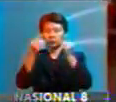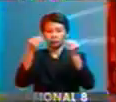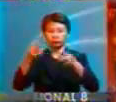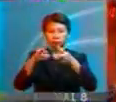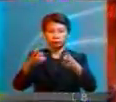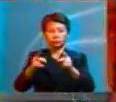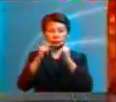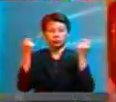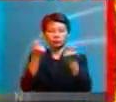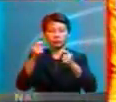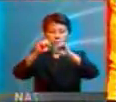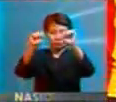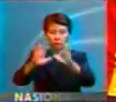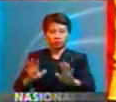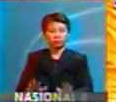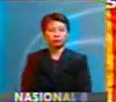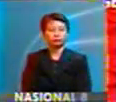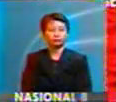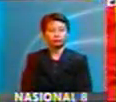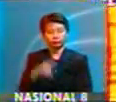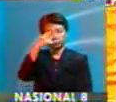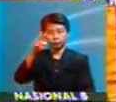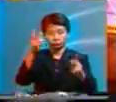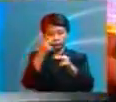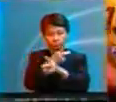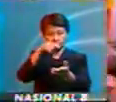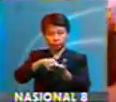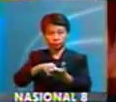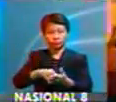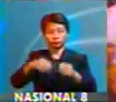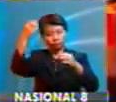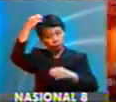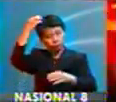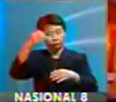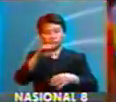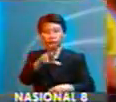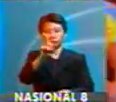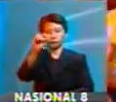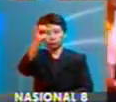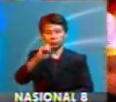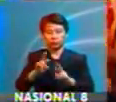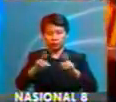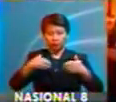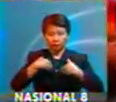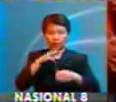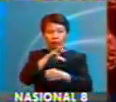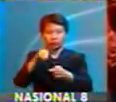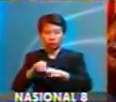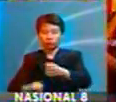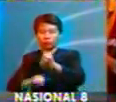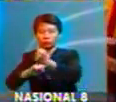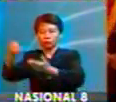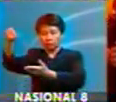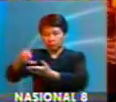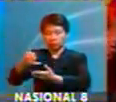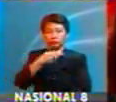pelancaran pasukan di Shah Alam bagi musim ini The Red Giants mengekalkan 70% pemain sedia ada termasuk tonggak import